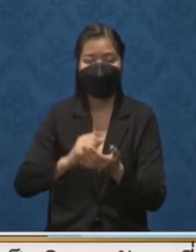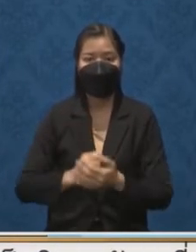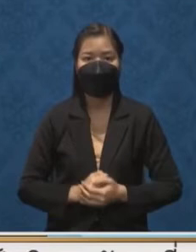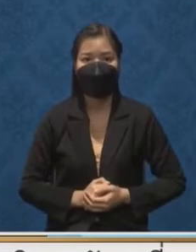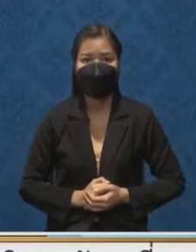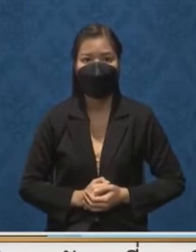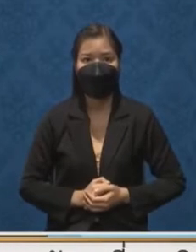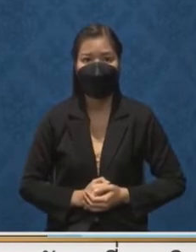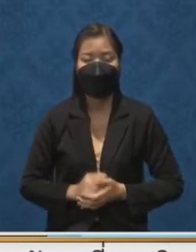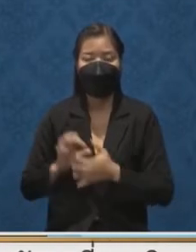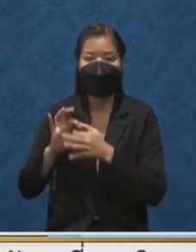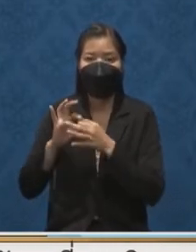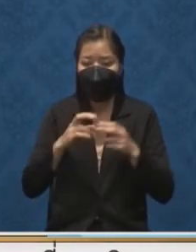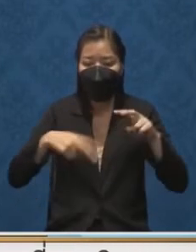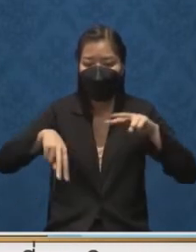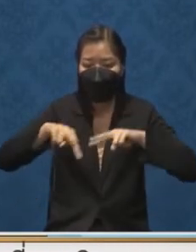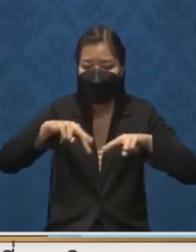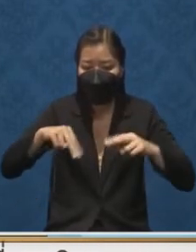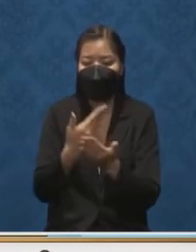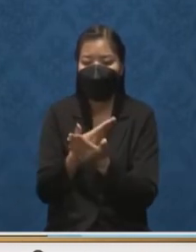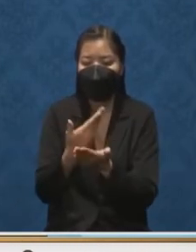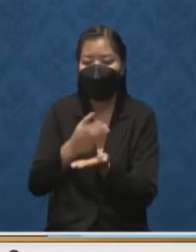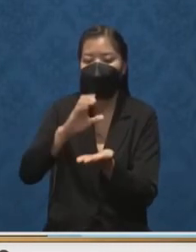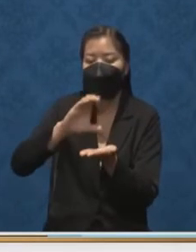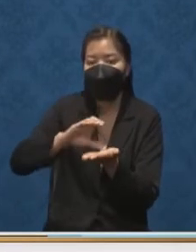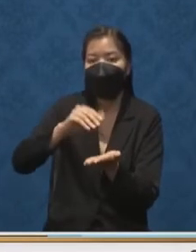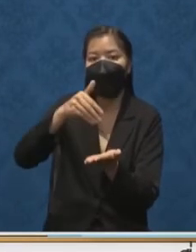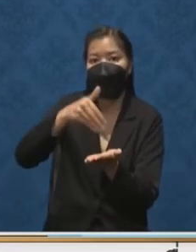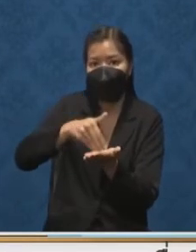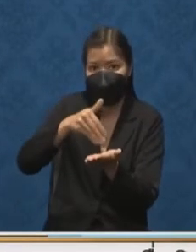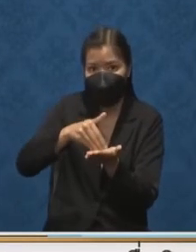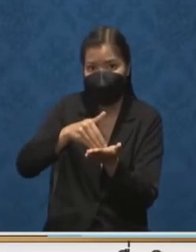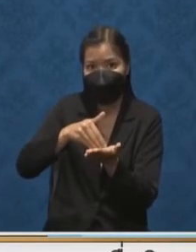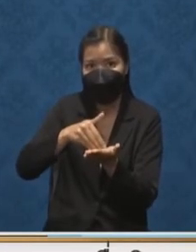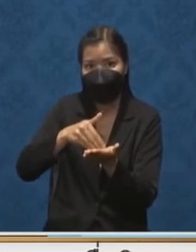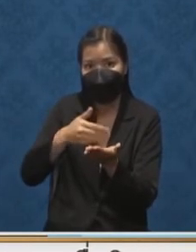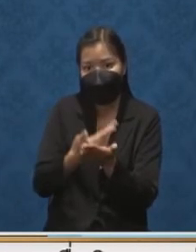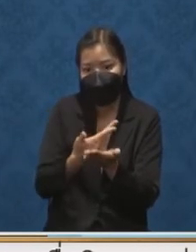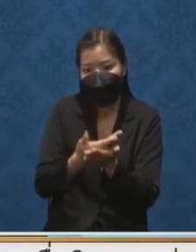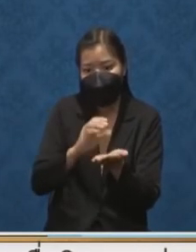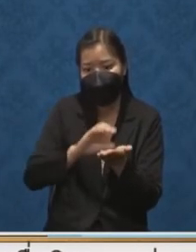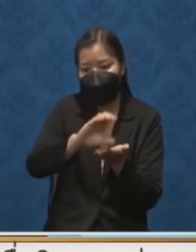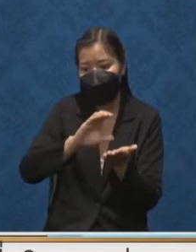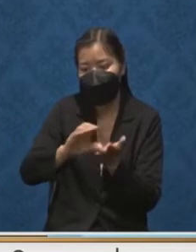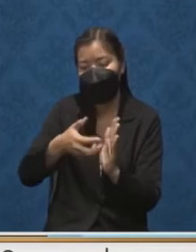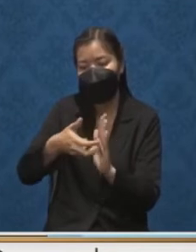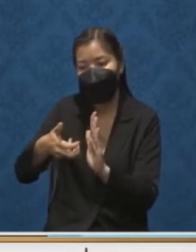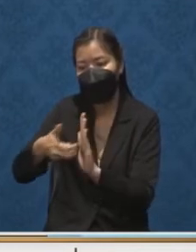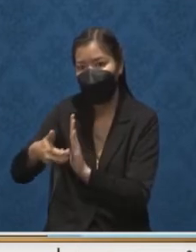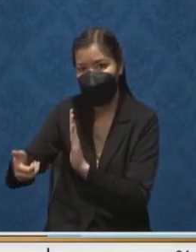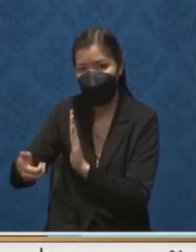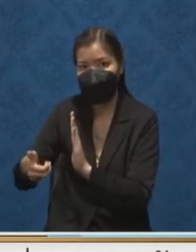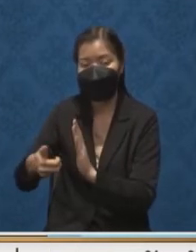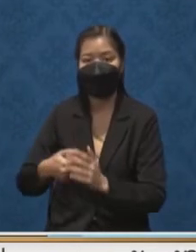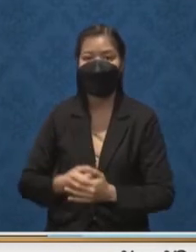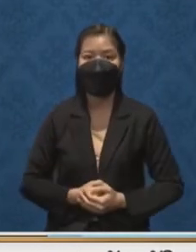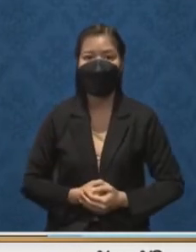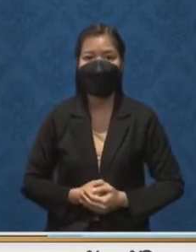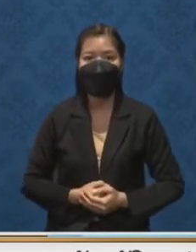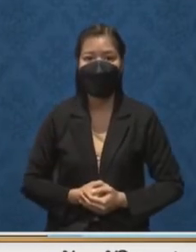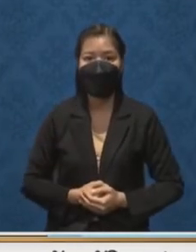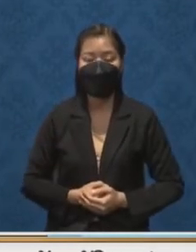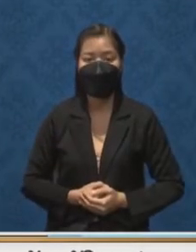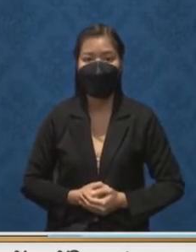ในการตรวจสอบการใช้งบประมาณการตั้งงบประมาณการใช้งบประมาณให้มความลเอีดรบข้อบมีหกธมาภิบร Ori ก